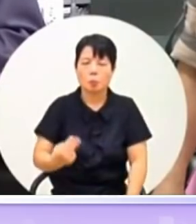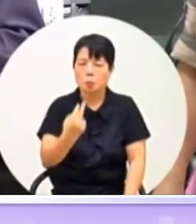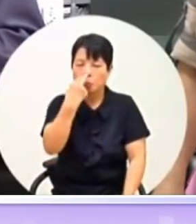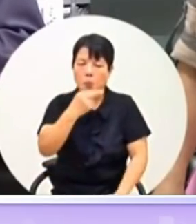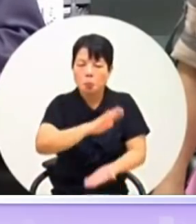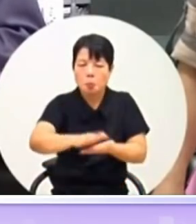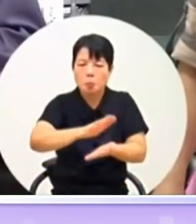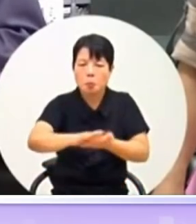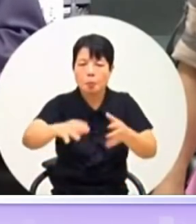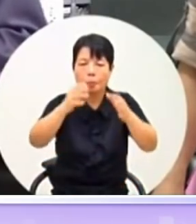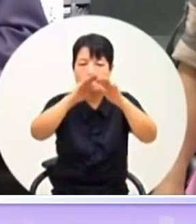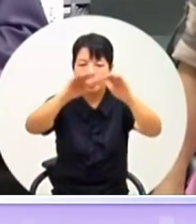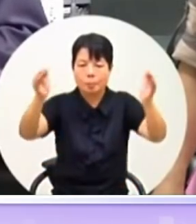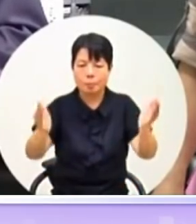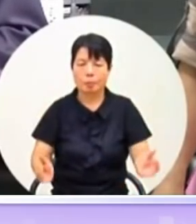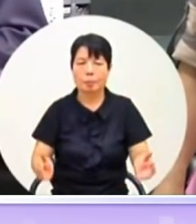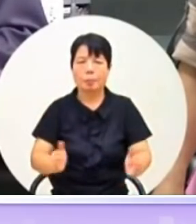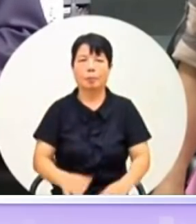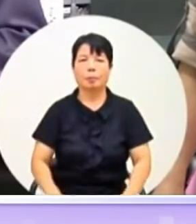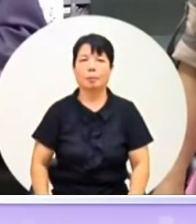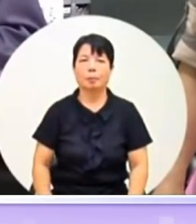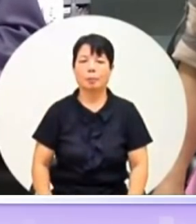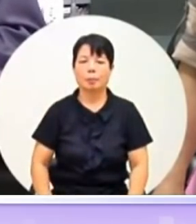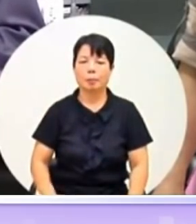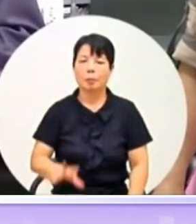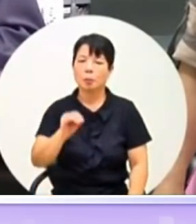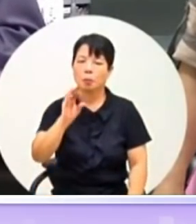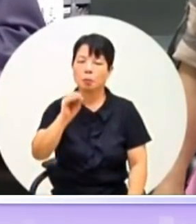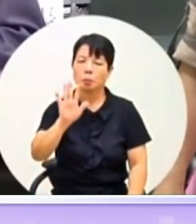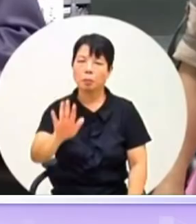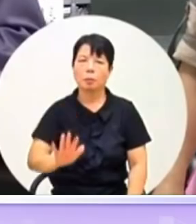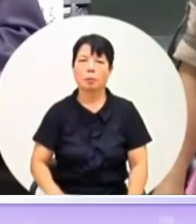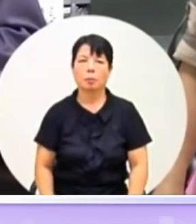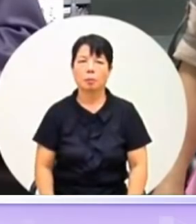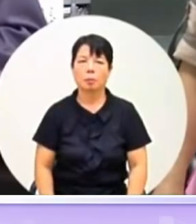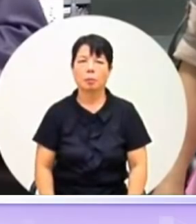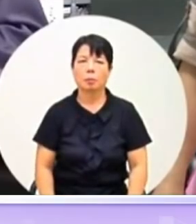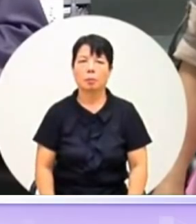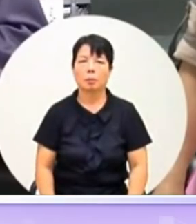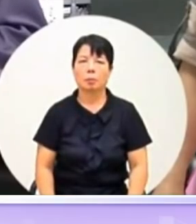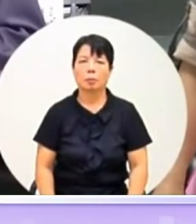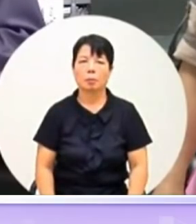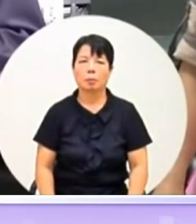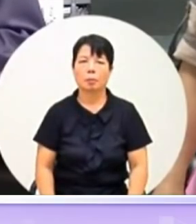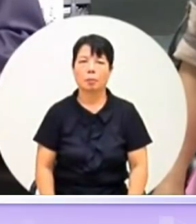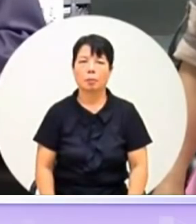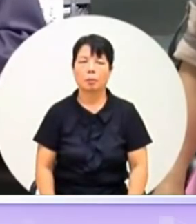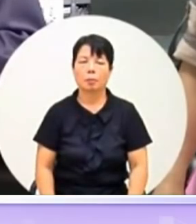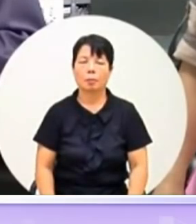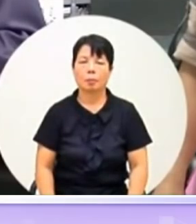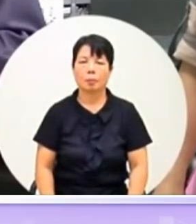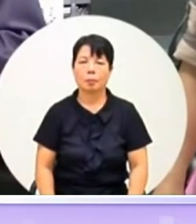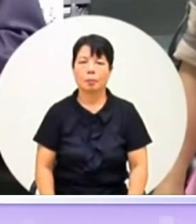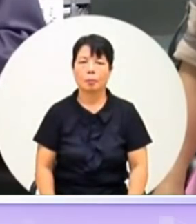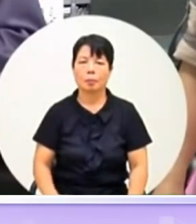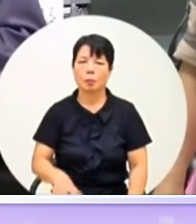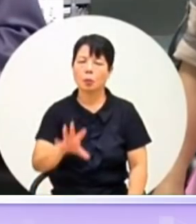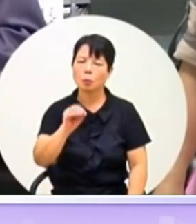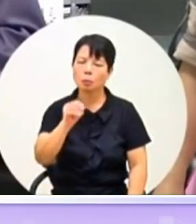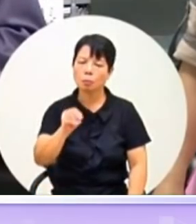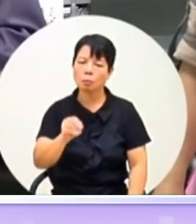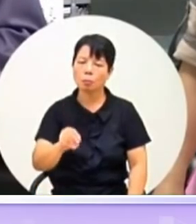方，高雄怎么有可能会是一个国民党籍的来当选市长呢？所以大家就可以知道韩国瑜市长的当选是多么